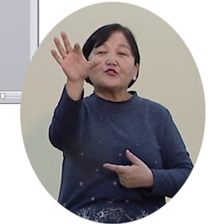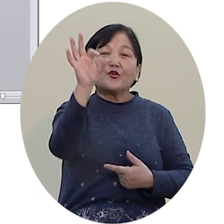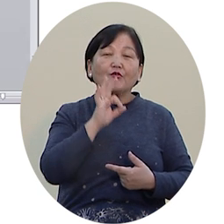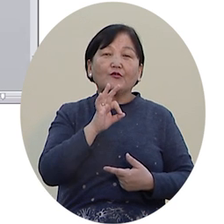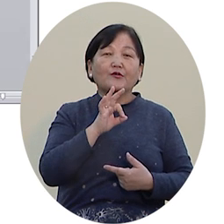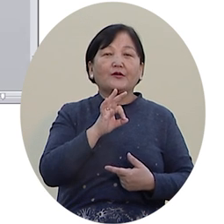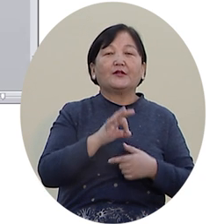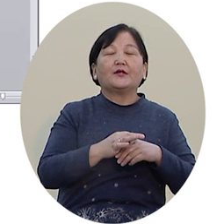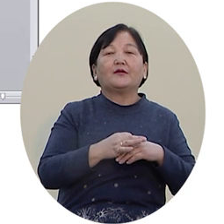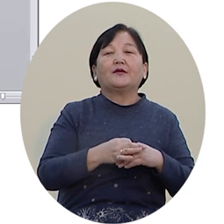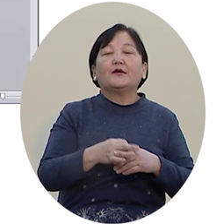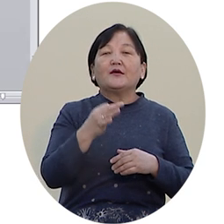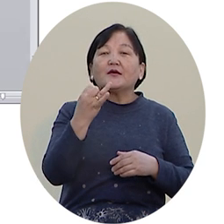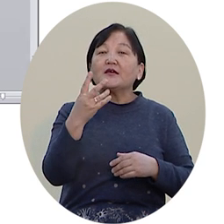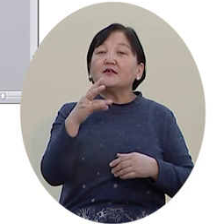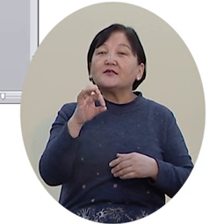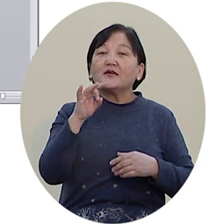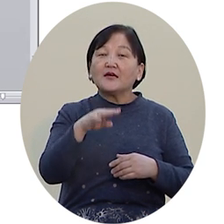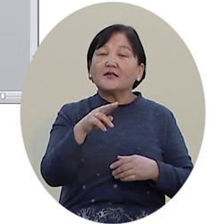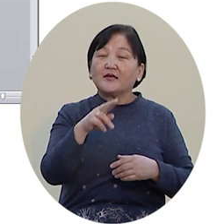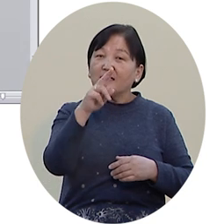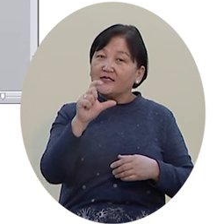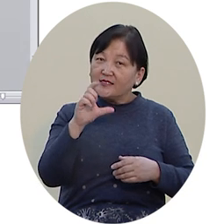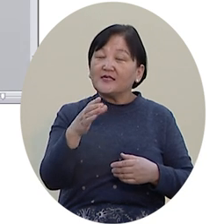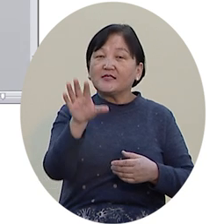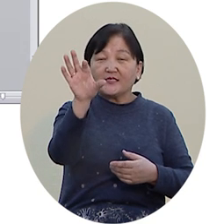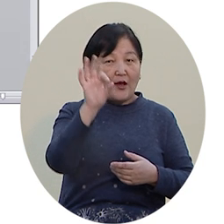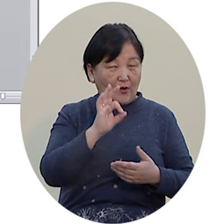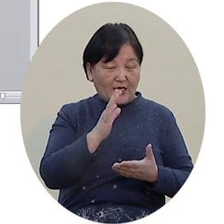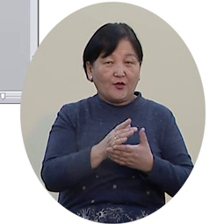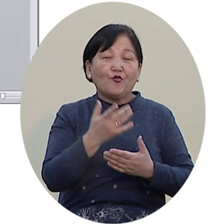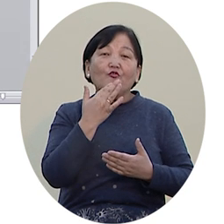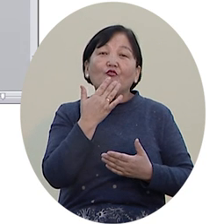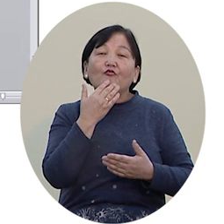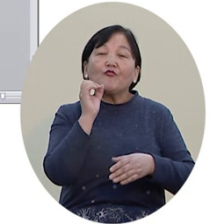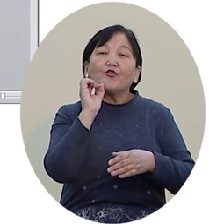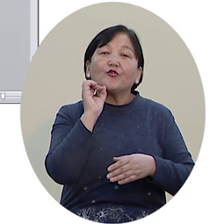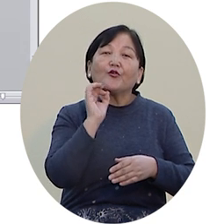цэнгэр өнгөтэй гоё хүснэгт маань гоё хэлбэртэй боллоо. Тэгвэл энэ хүснэгтэй яах нь вэ? Заавал